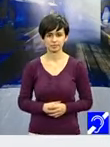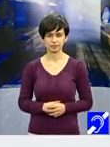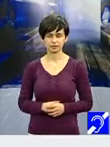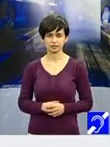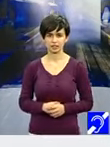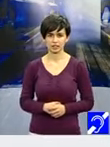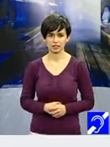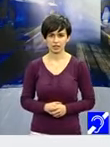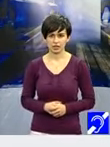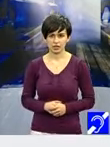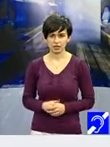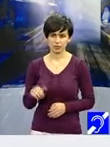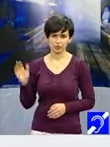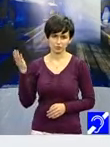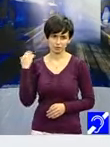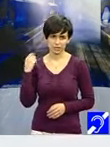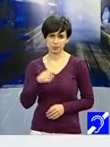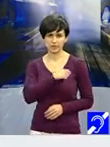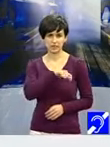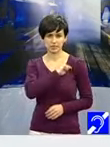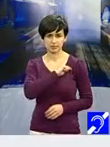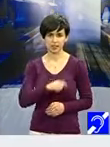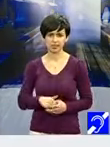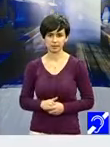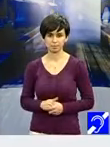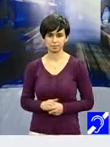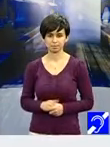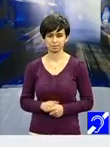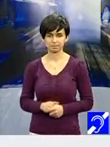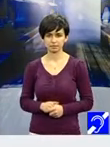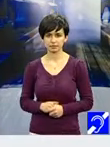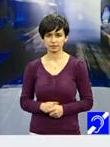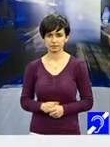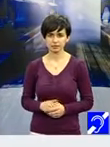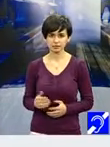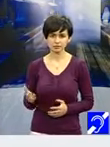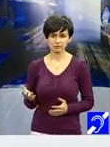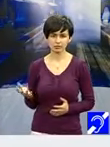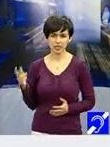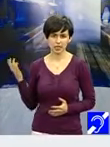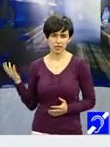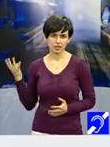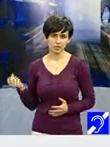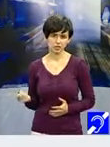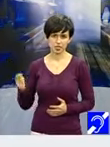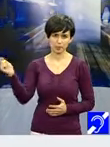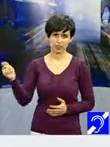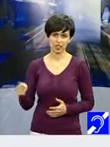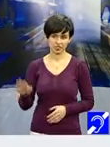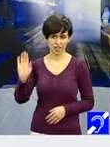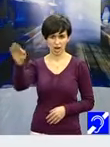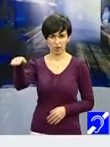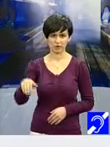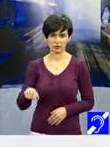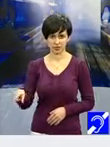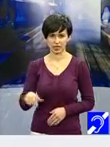Danemarca și o echipă din Spania, nu? Da. Ce proiecte aveau ei? De ce al vostru crezi că a câștigat?